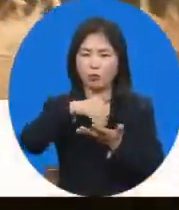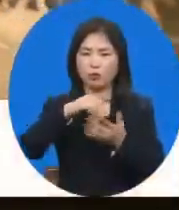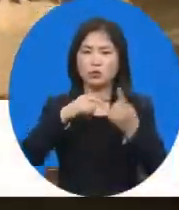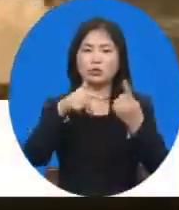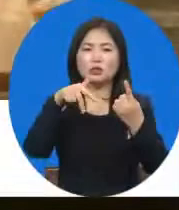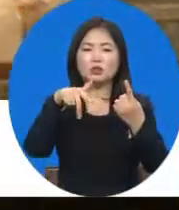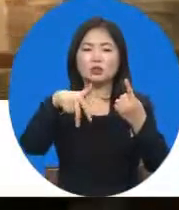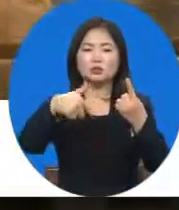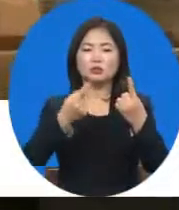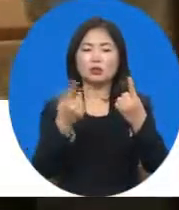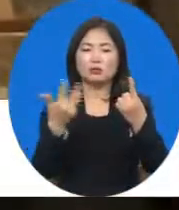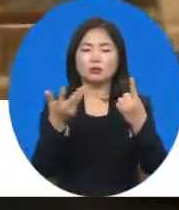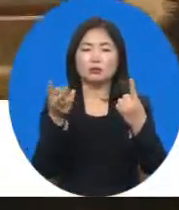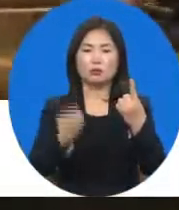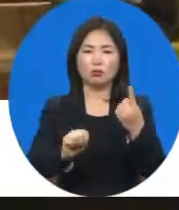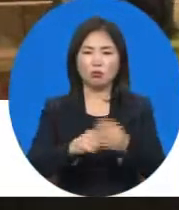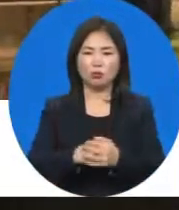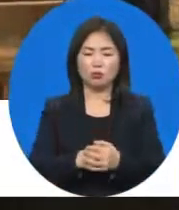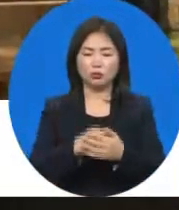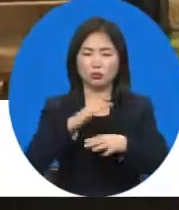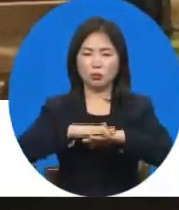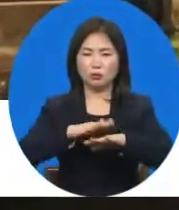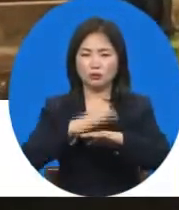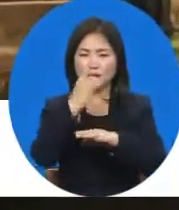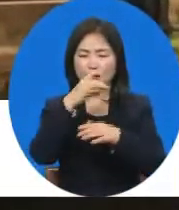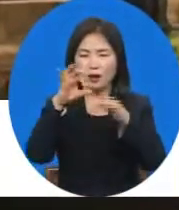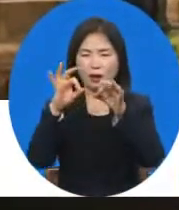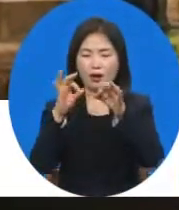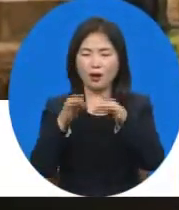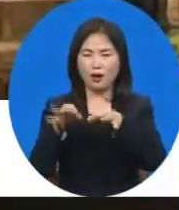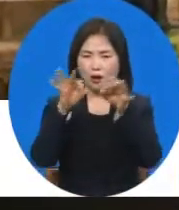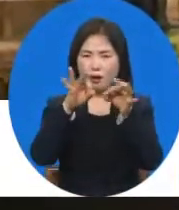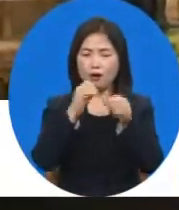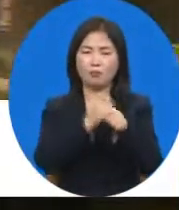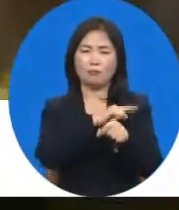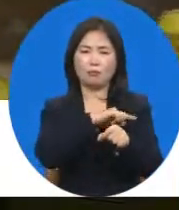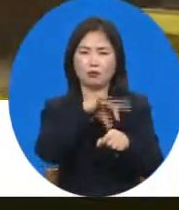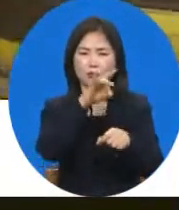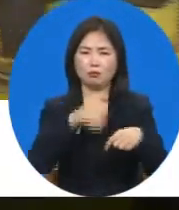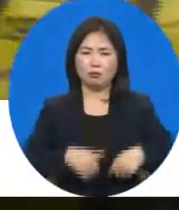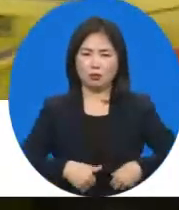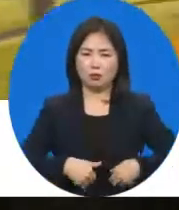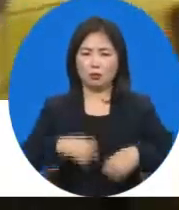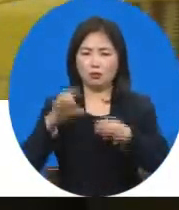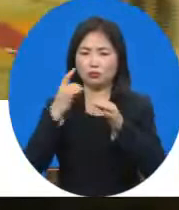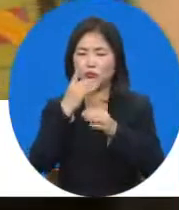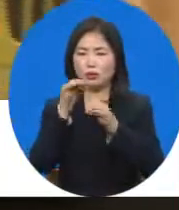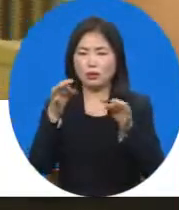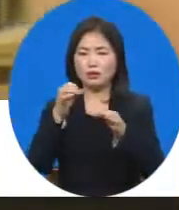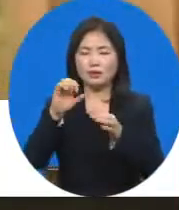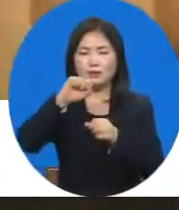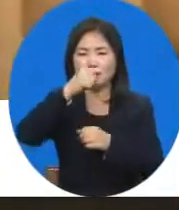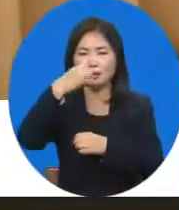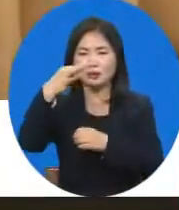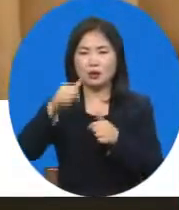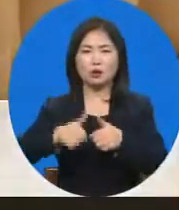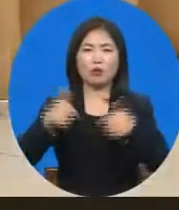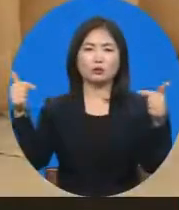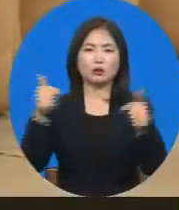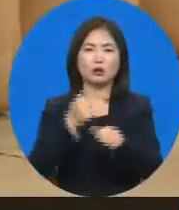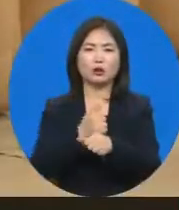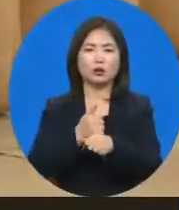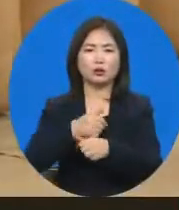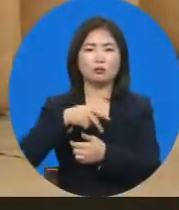8000억 원 입니다 농업 때는 쌀값 안정 대책을 먼저 내놓고 직불제 예산도 대폭 확대해야